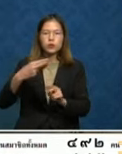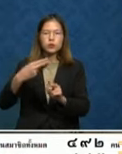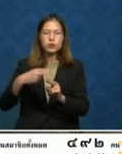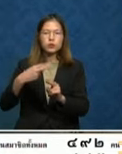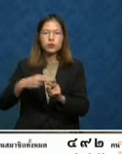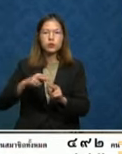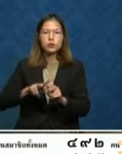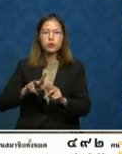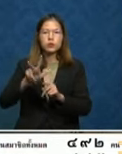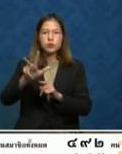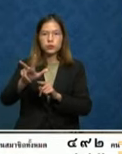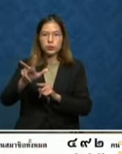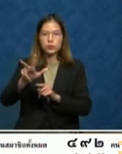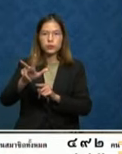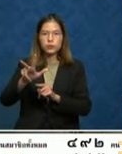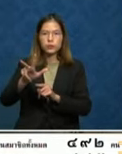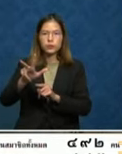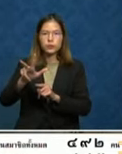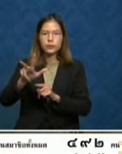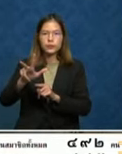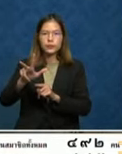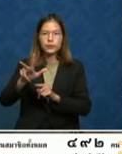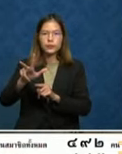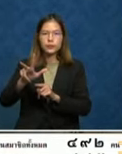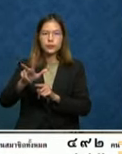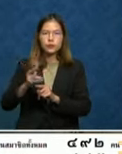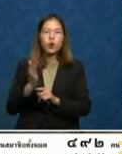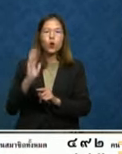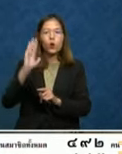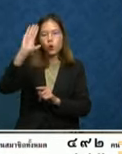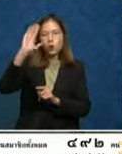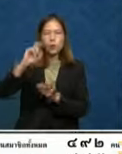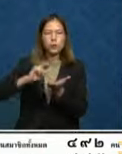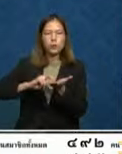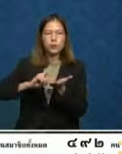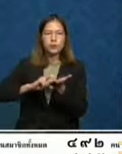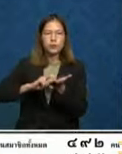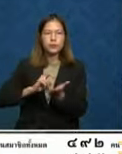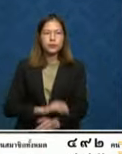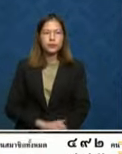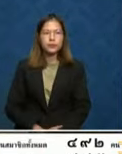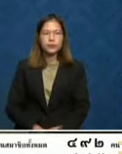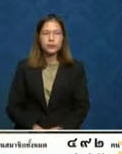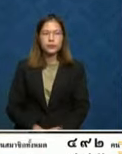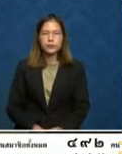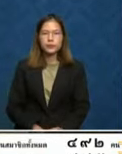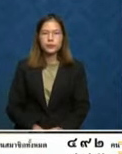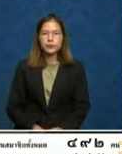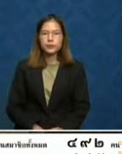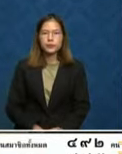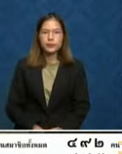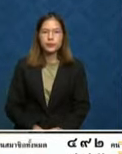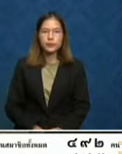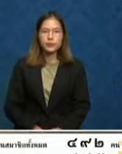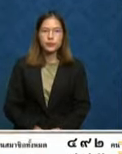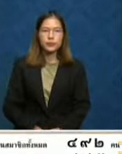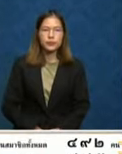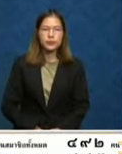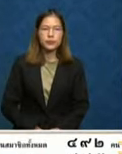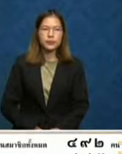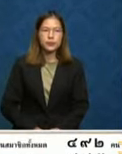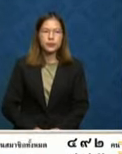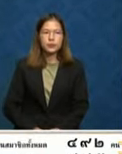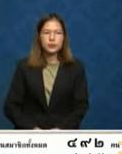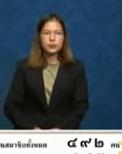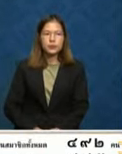สสธนพัฒศรีชนะนะครับขอูรับรองด้วยครับสสพูดรองถูกต้องครับต่อ